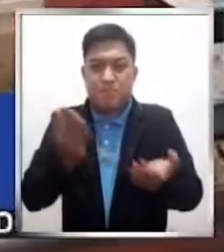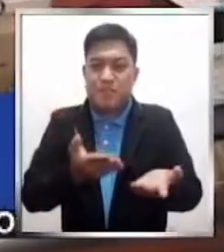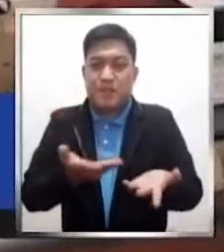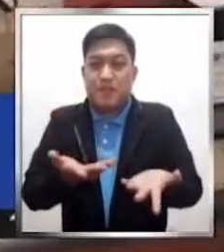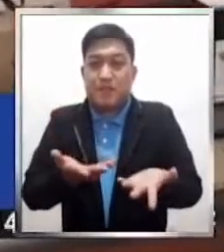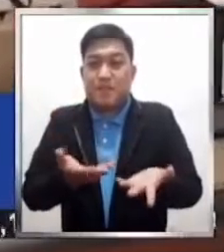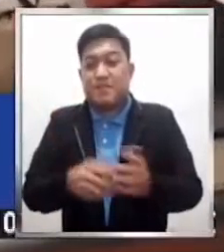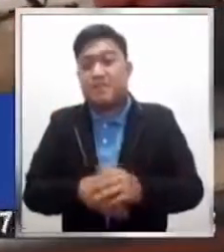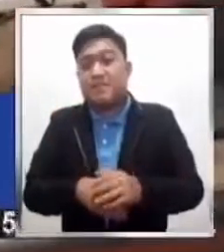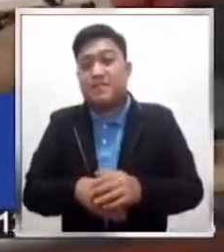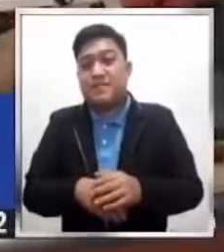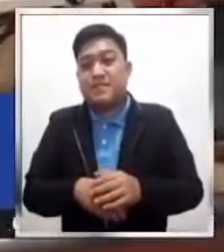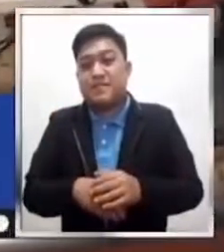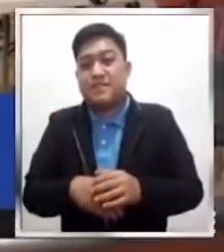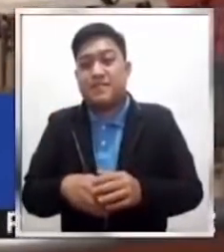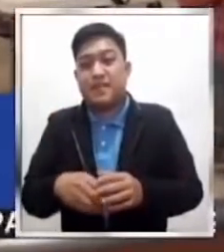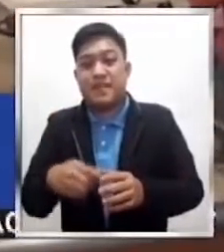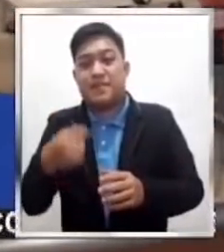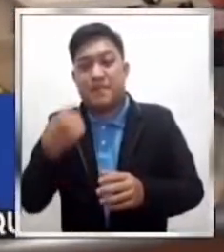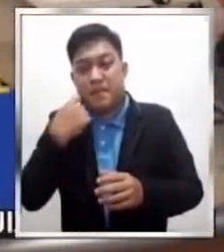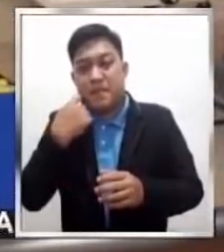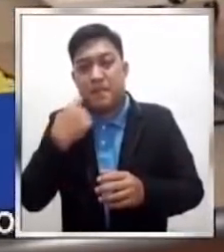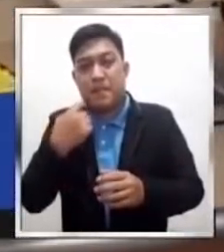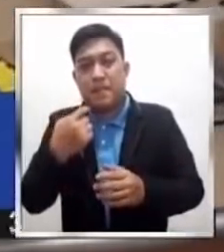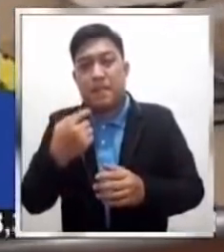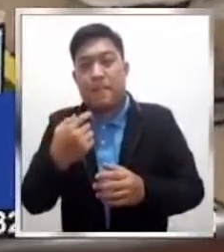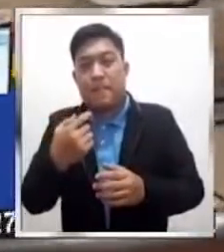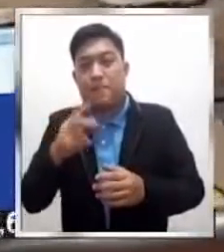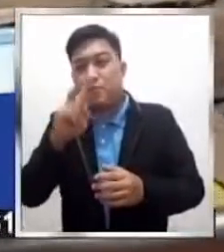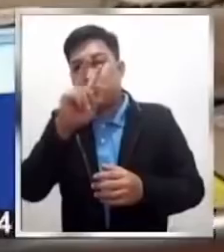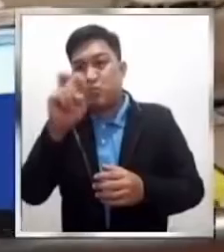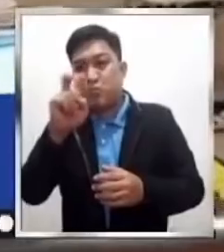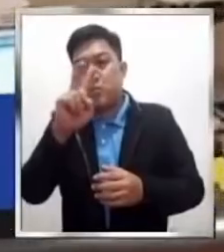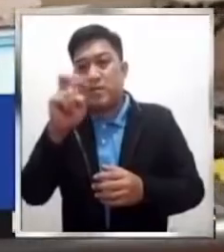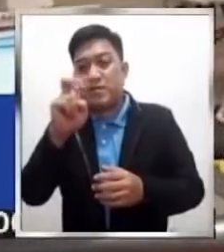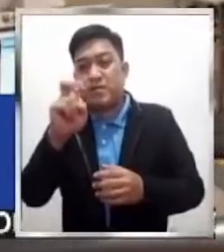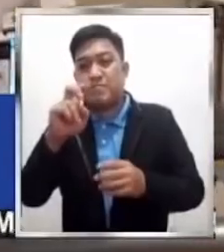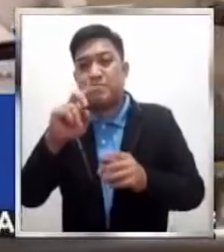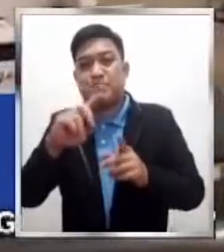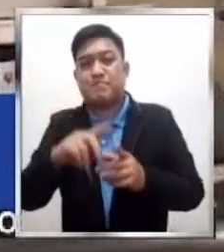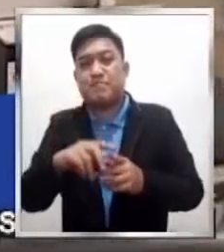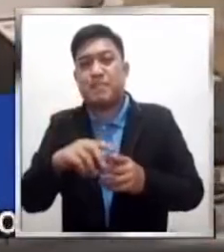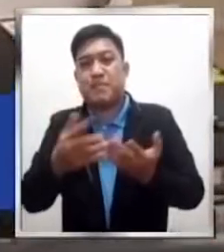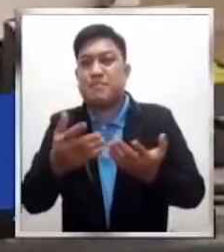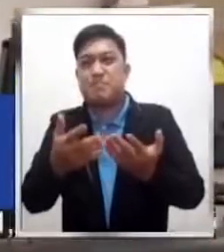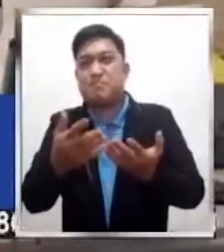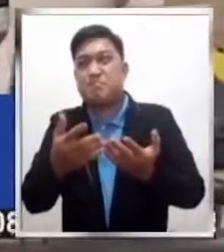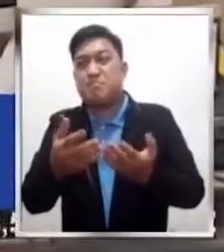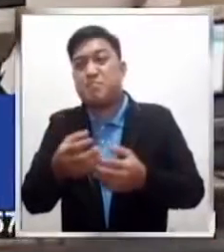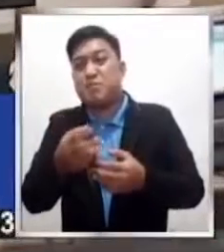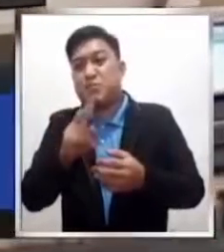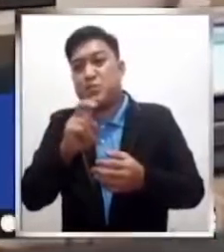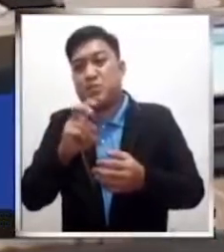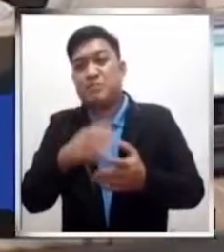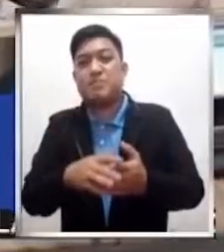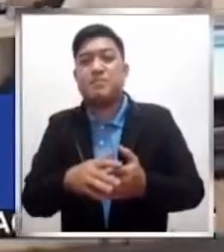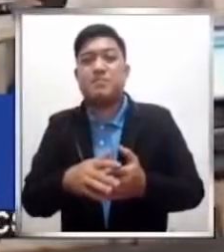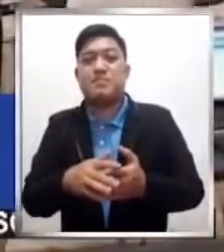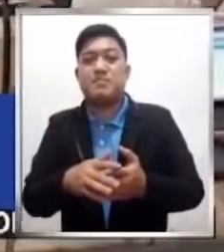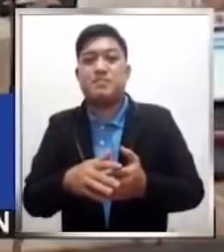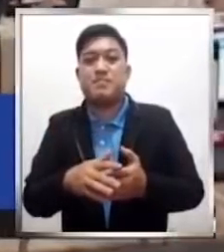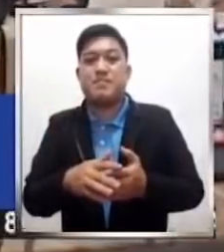is kanina pa yun, nasa mga 200 pa lang. So sabi kanina ng PPCRV, hindi pa daw ito nasa